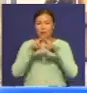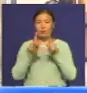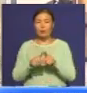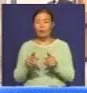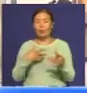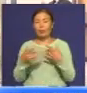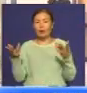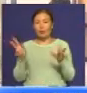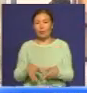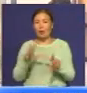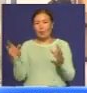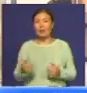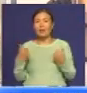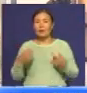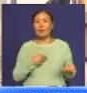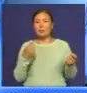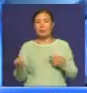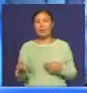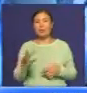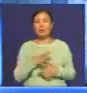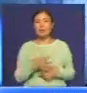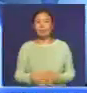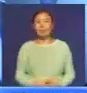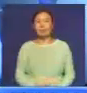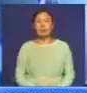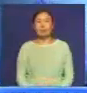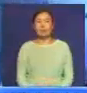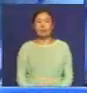үшін барлық декорацияны алып келдік.